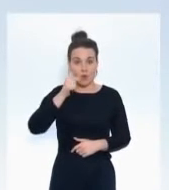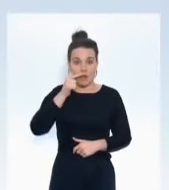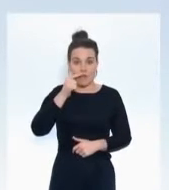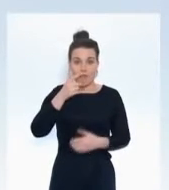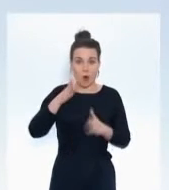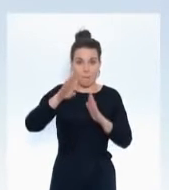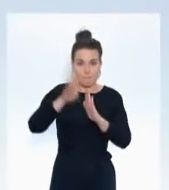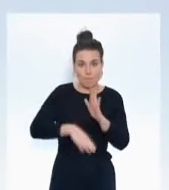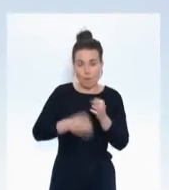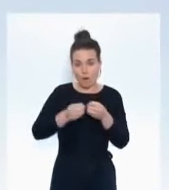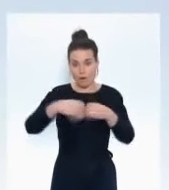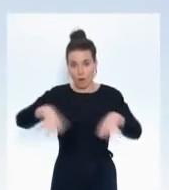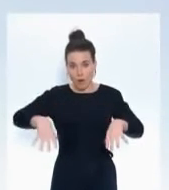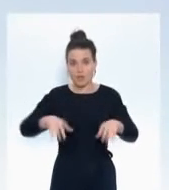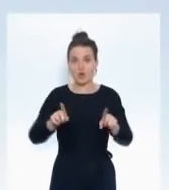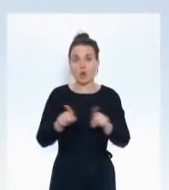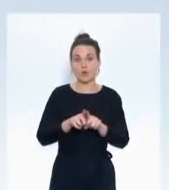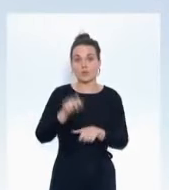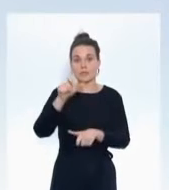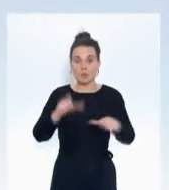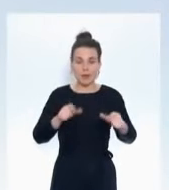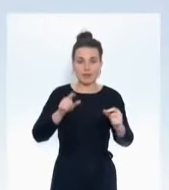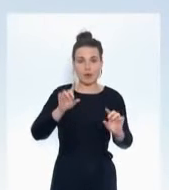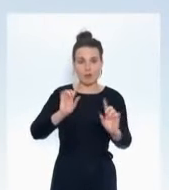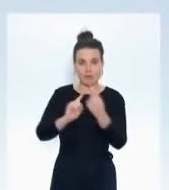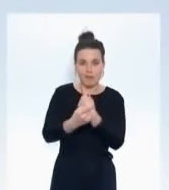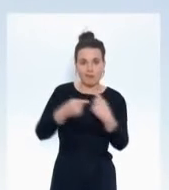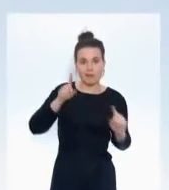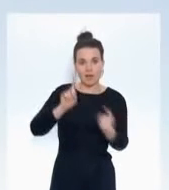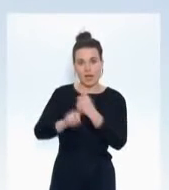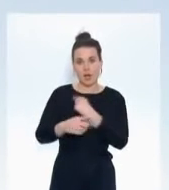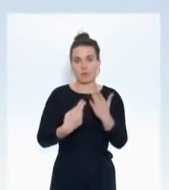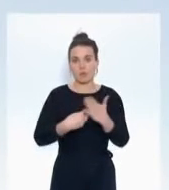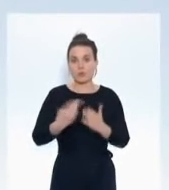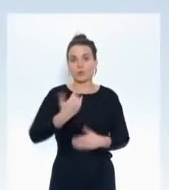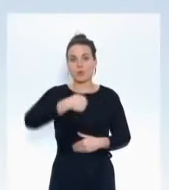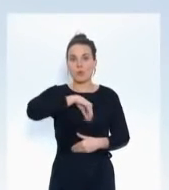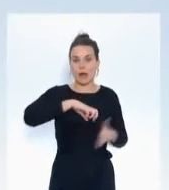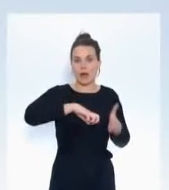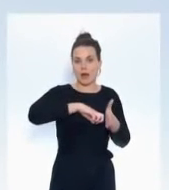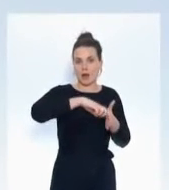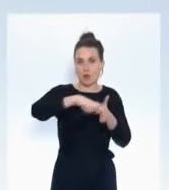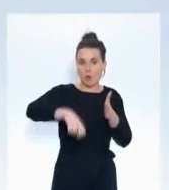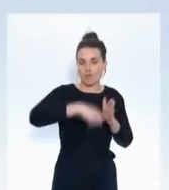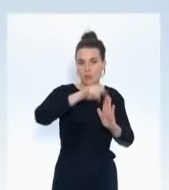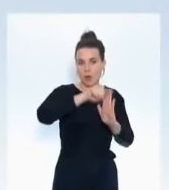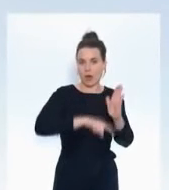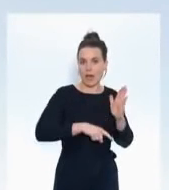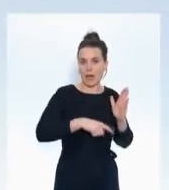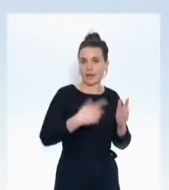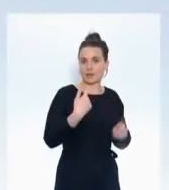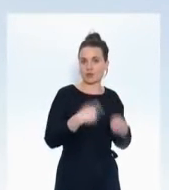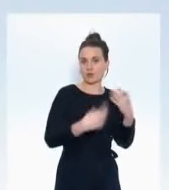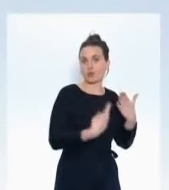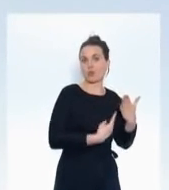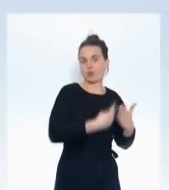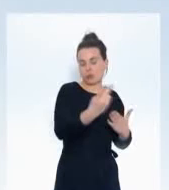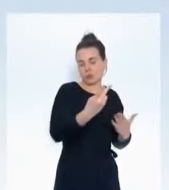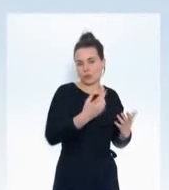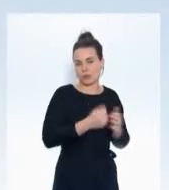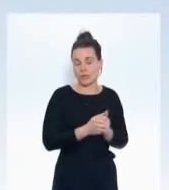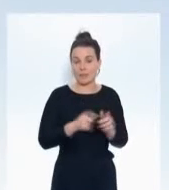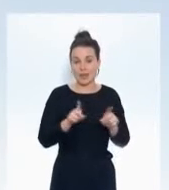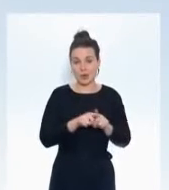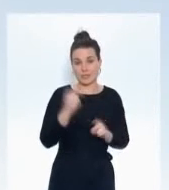dans la population, lié d'ailleurs en partie à l'allègement des règles du confinement, c'était attendu. Mais aussi un facteur contre lequel nous ne pouvons pas